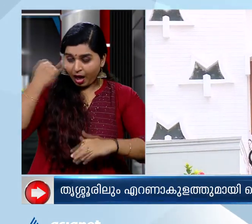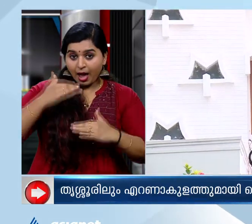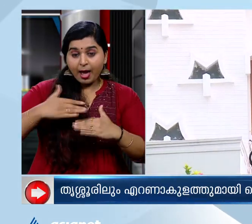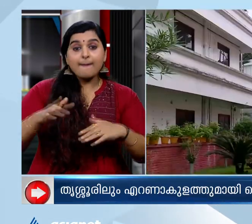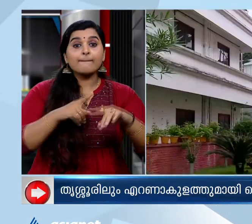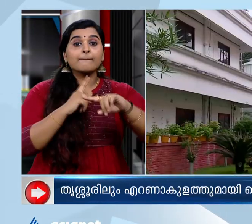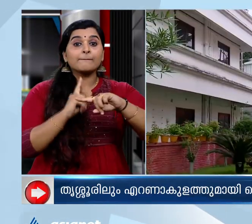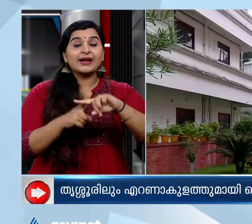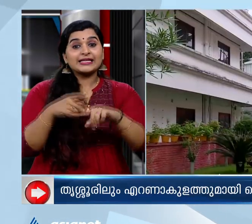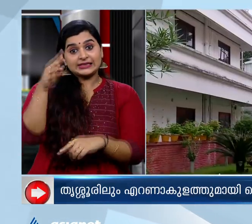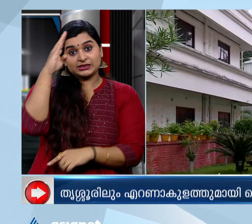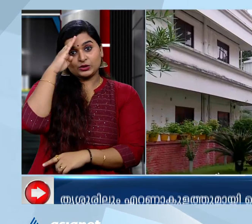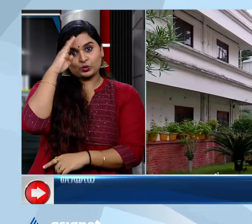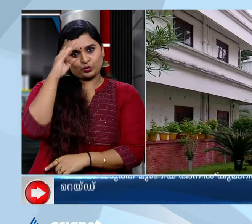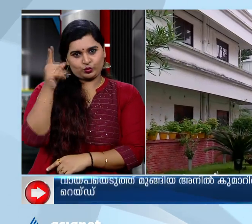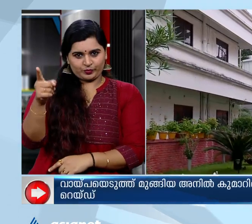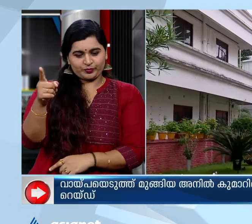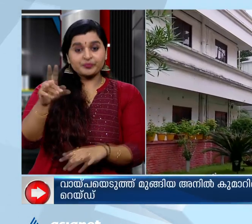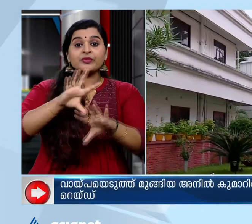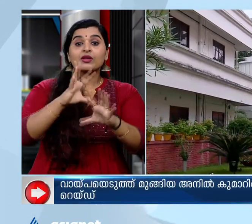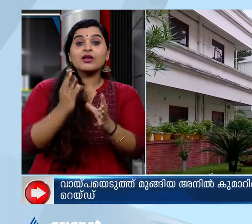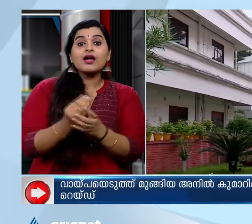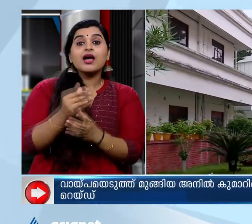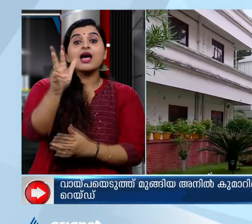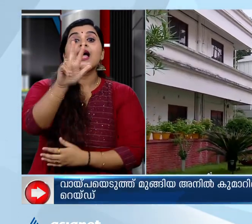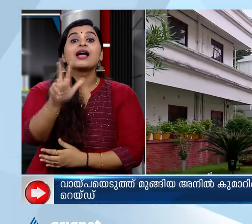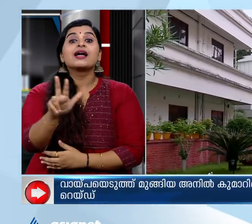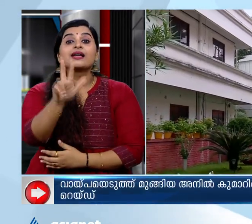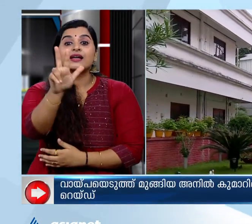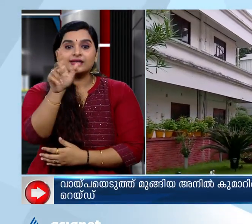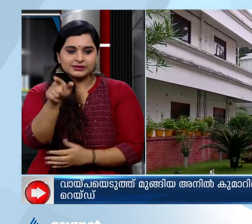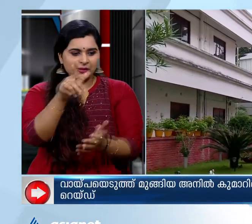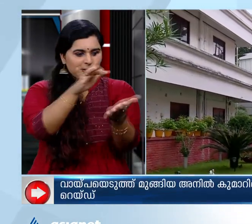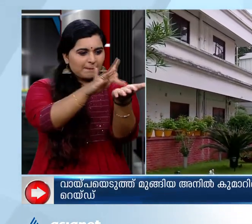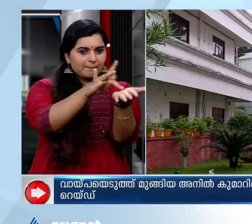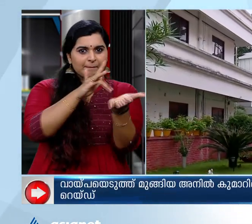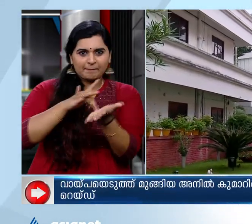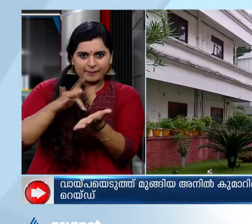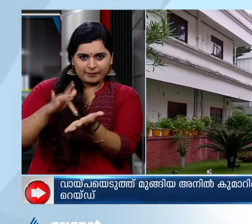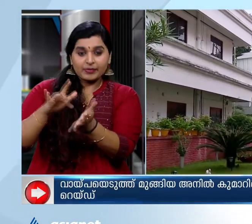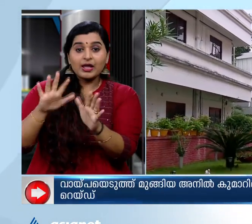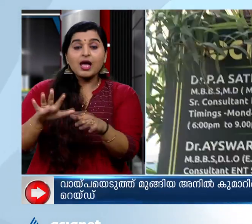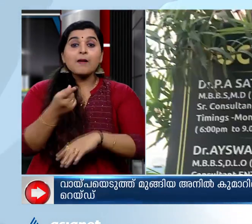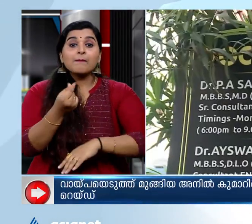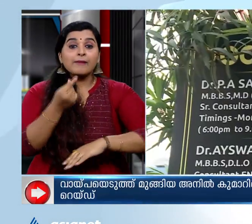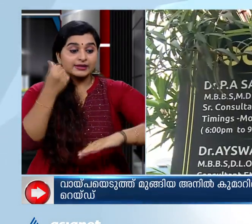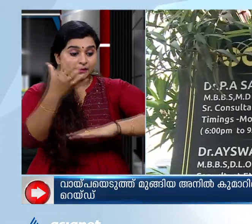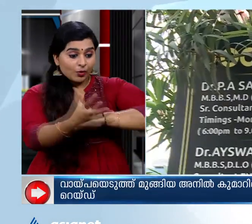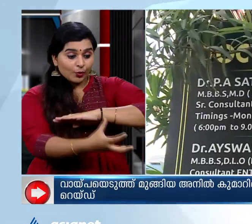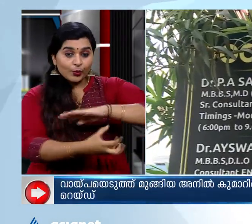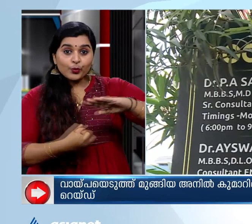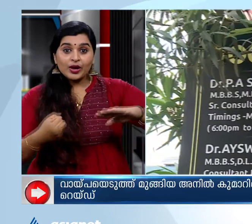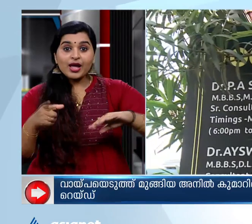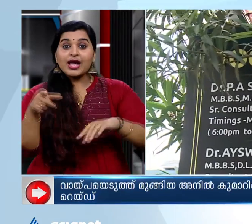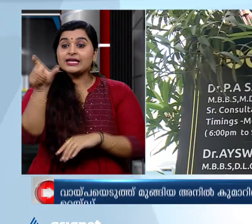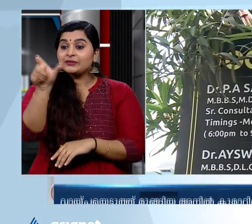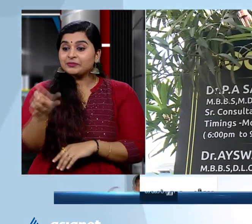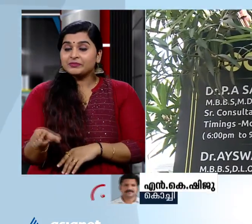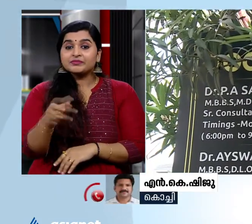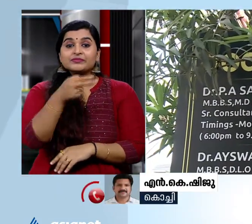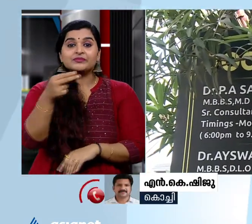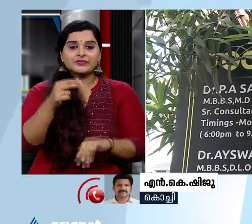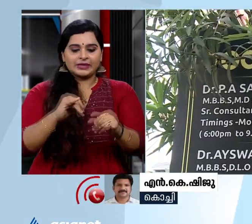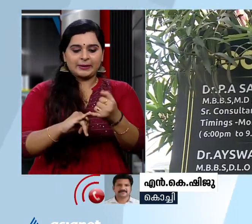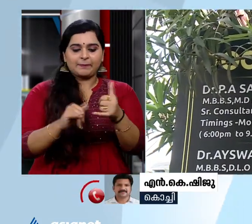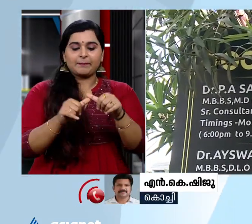8 കേന്ദ്രങ്ങളിൽ, അതായത് ഈ കേസിലെ പ്രധാന പ്രതി സതീഷ് കുമാർ, അതുപോലെ കേസിൽ കരുവന്നൂർ കേസിലെ പ്രധാന പ്രതികളിൽ ഒരാളെന്ന് ഇപ്പോൾ ഇ ഡി